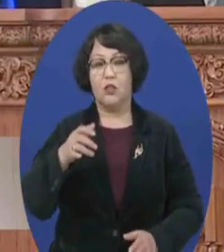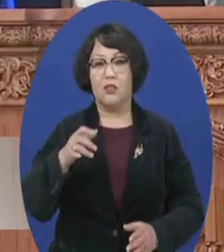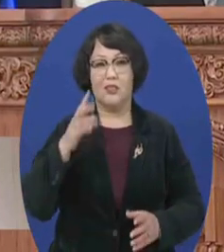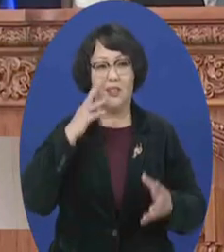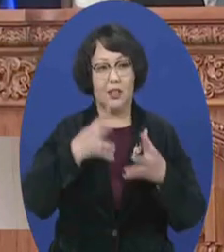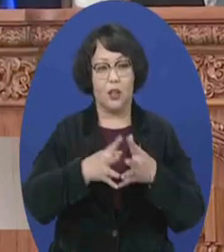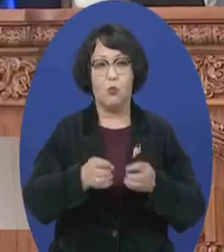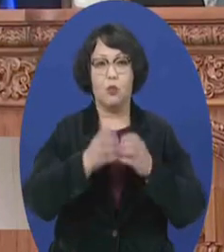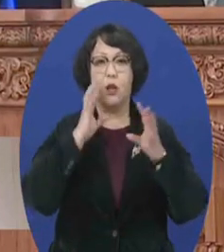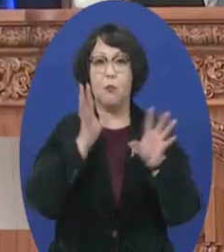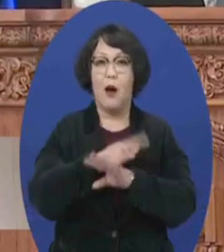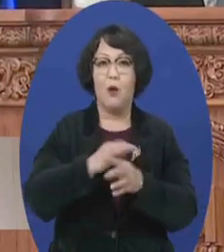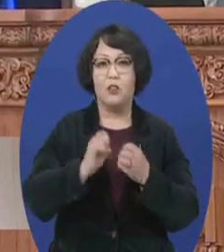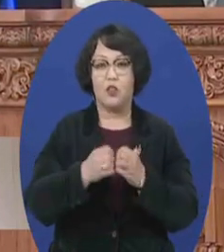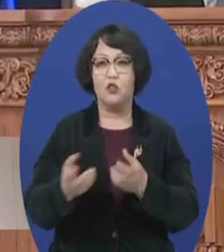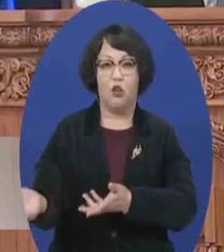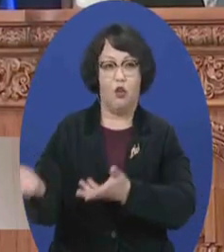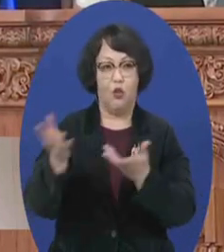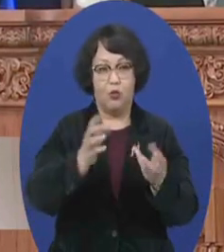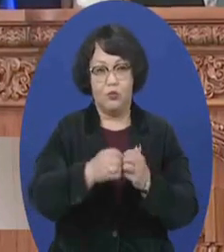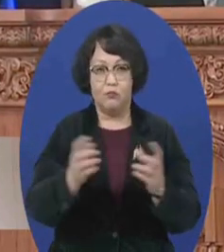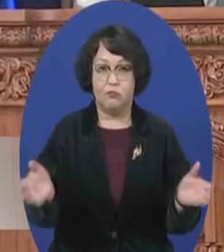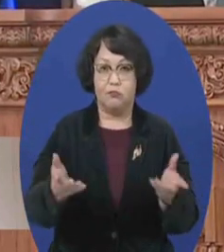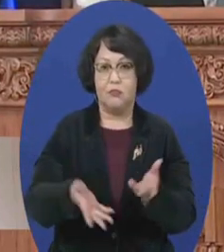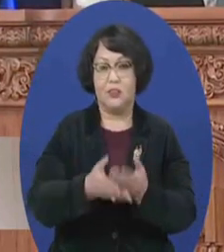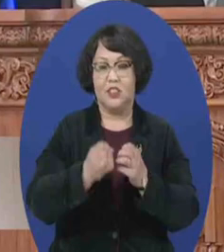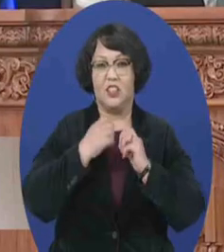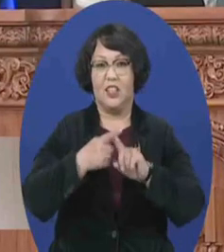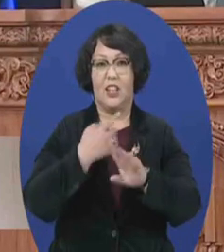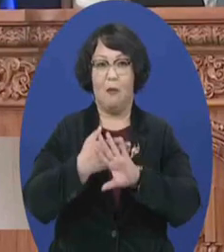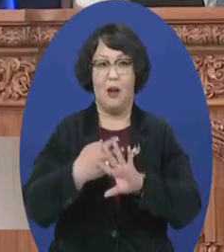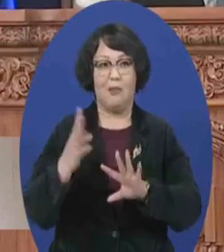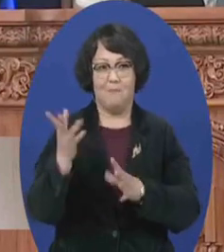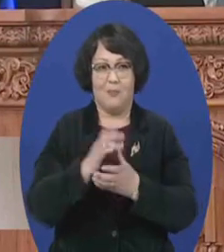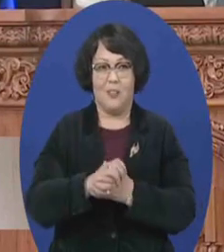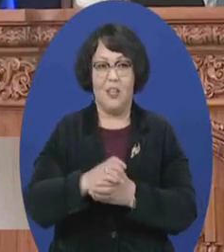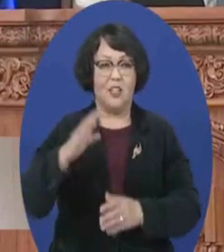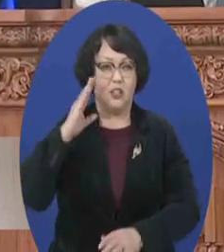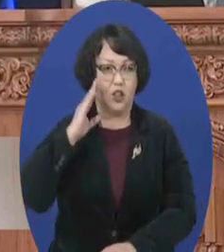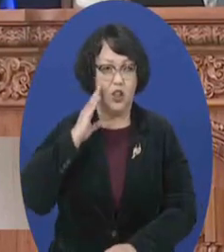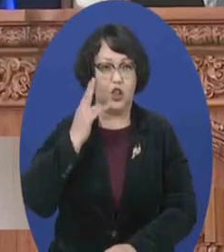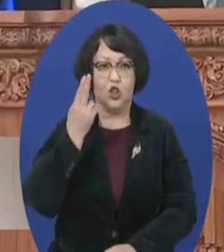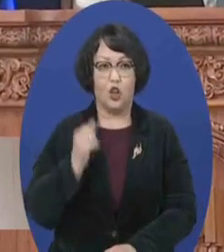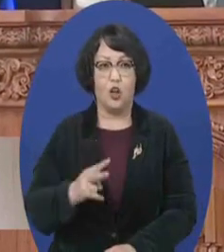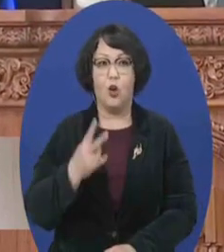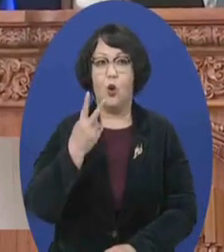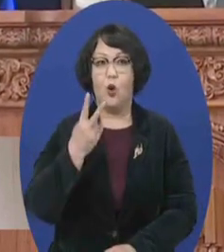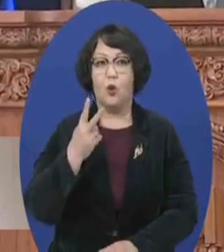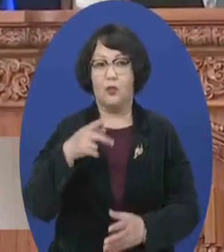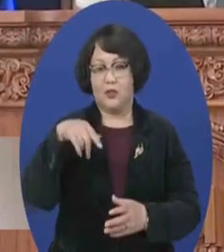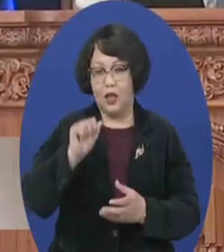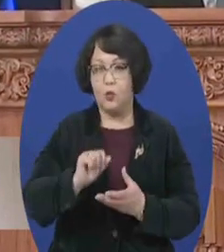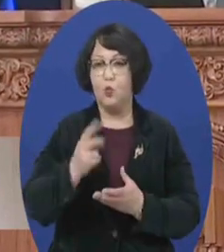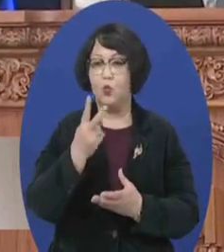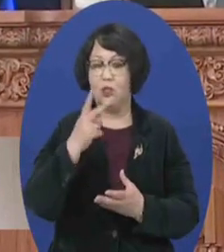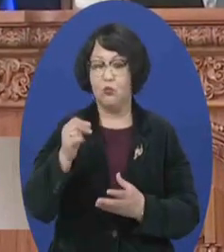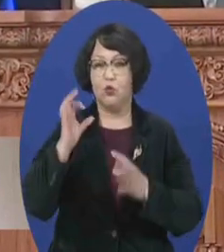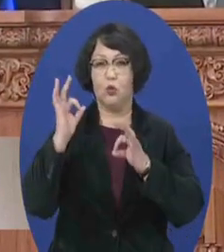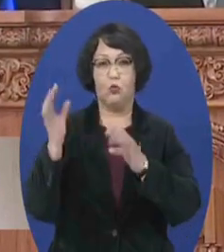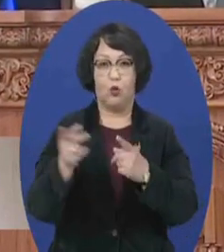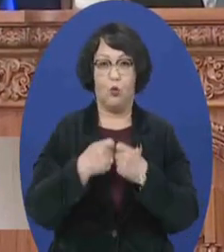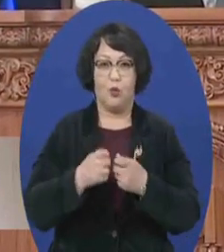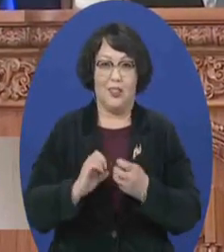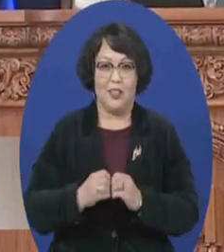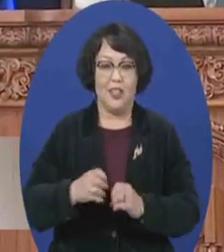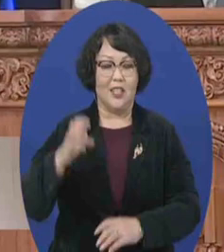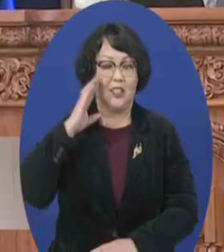байгуулалтад оролцуулах, улсын хил хамгаалтыг бэхжүүлэх, цэргийн цолны үнэлэмж, зохис тарицааг бий болгох, зэвсэг